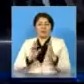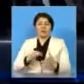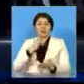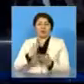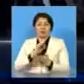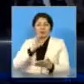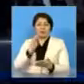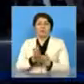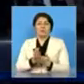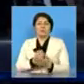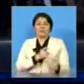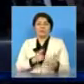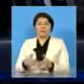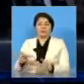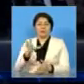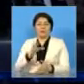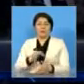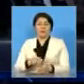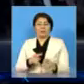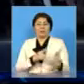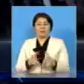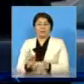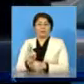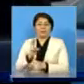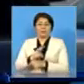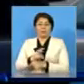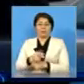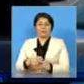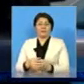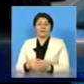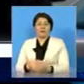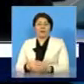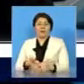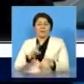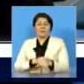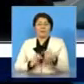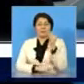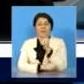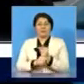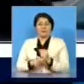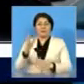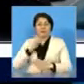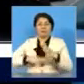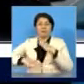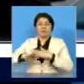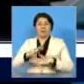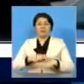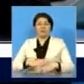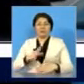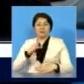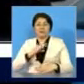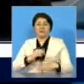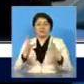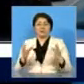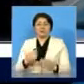болса, сақадай сай. Бәрі арнайы дайындықпен келген. Полиция қызметкерлері осы елдің, халықтың тиіштігін сақтайды, өз